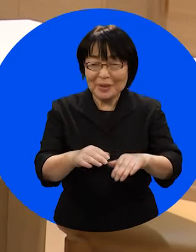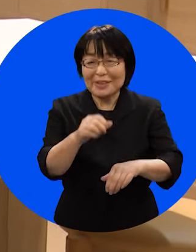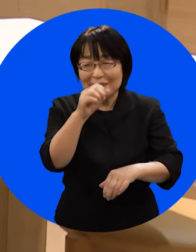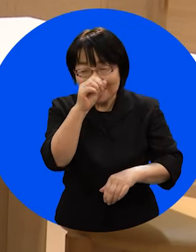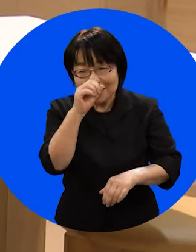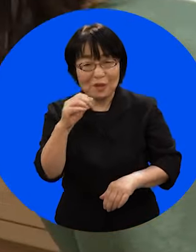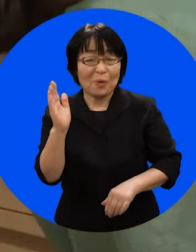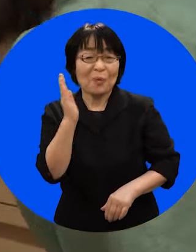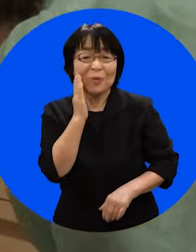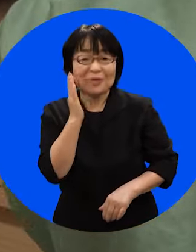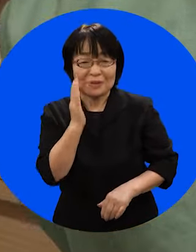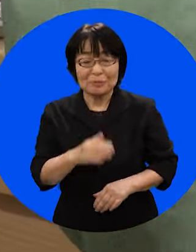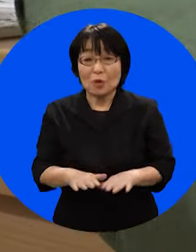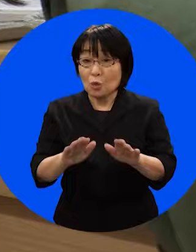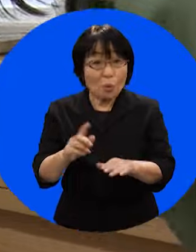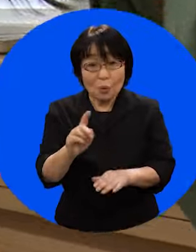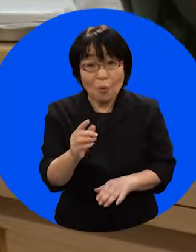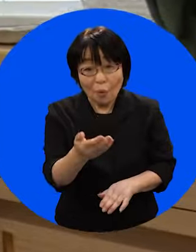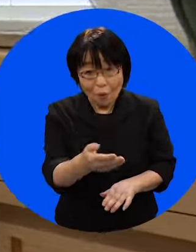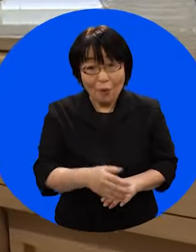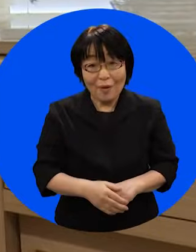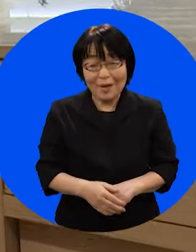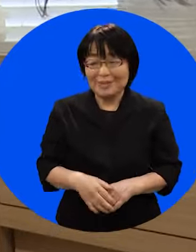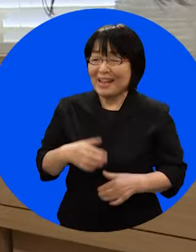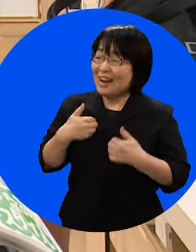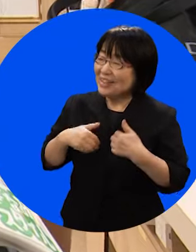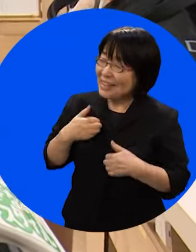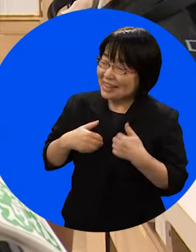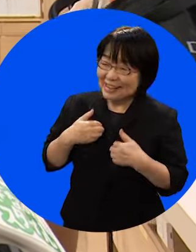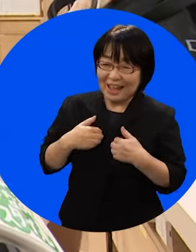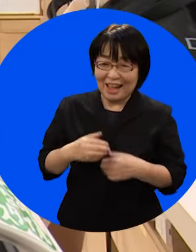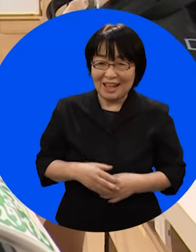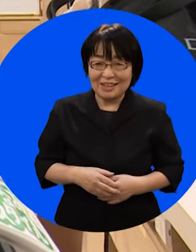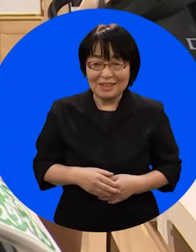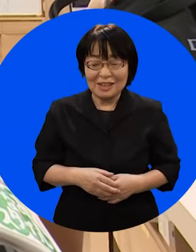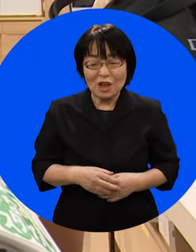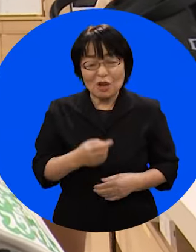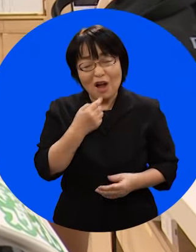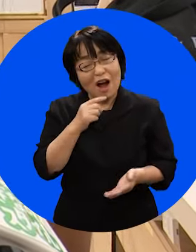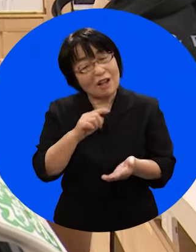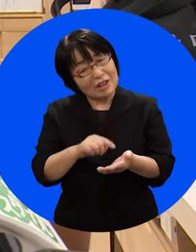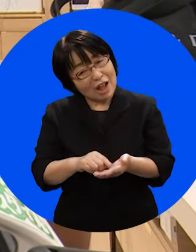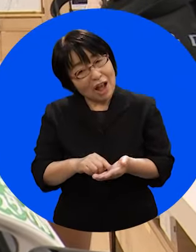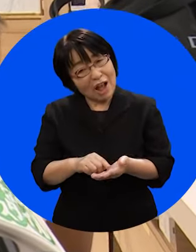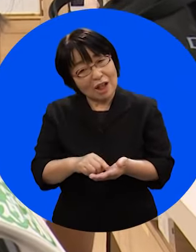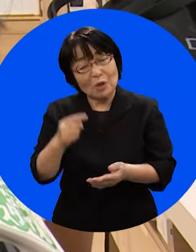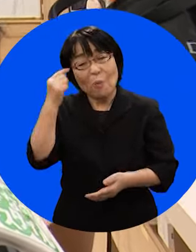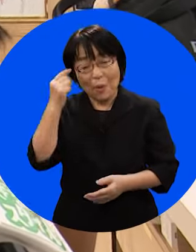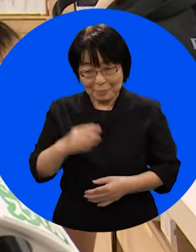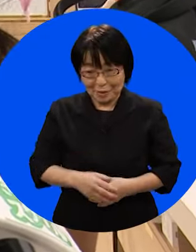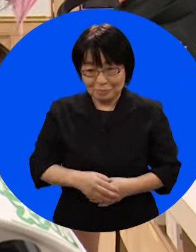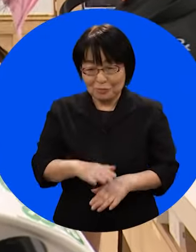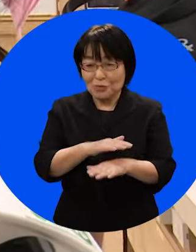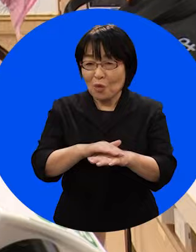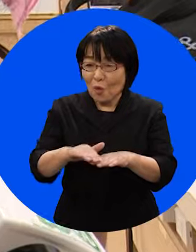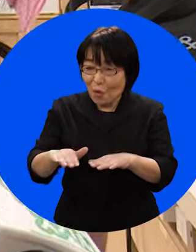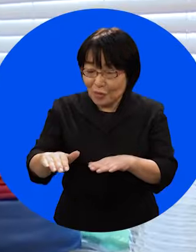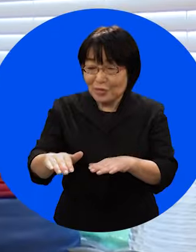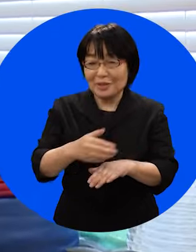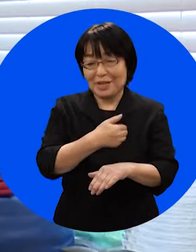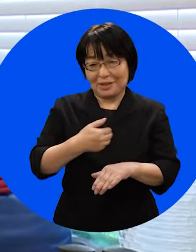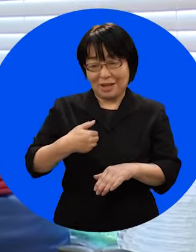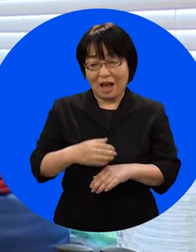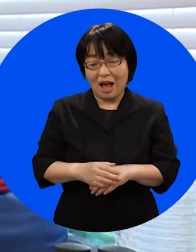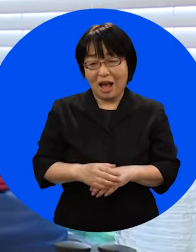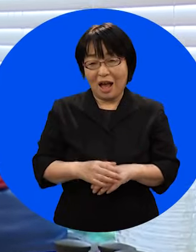。 今日どうだった？ 楽しかった。結構優しかったので上手にできました。